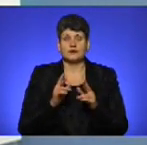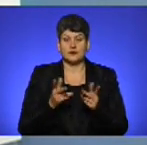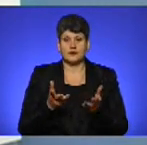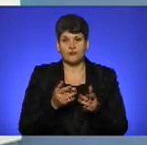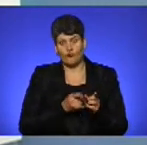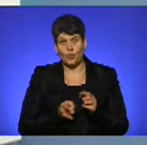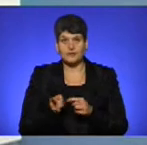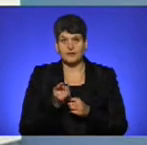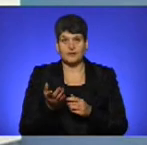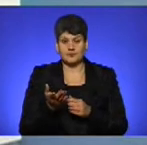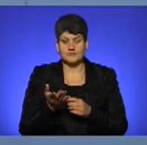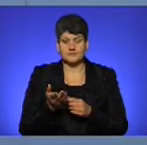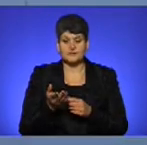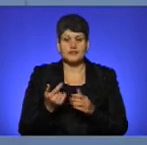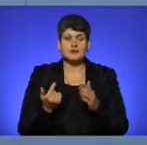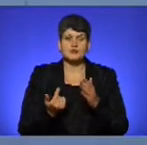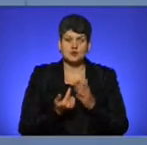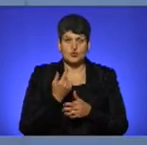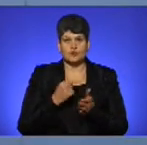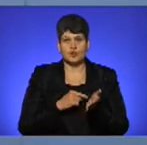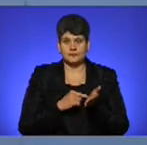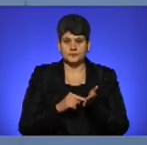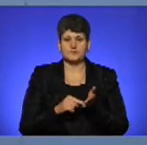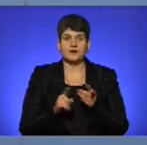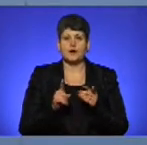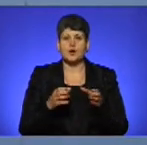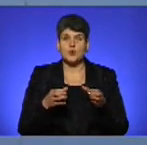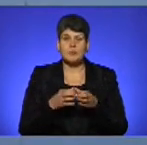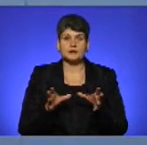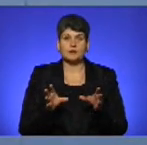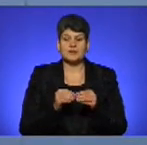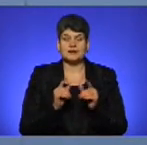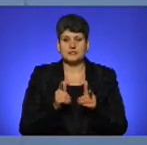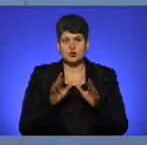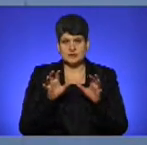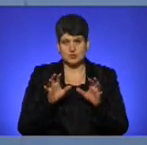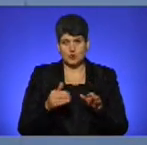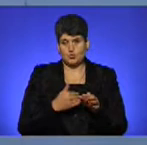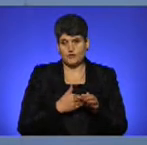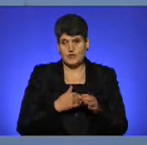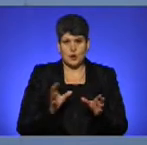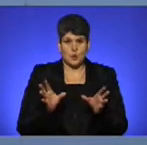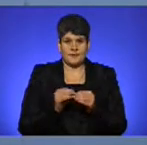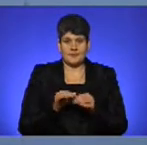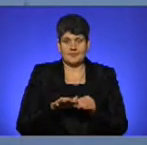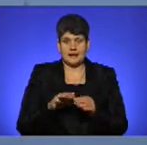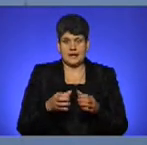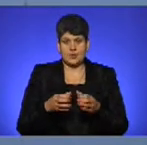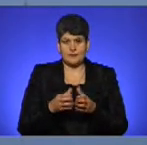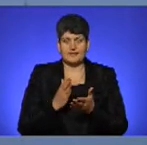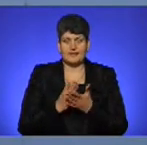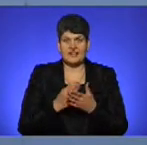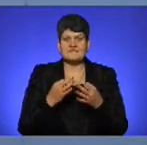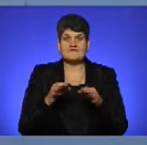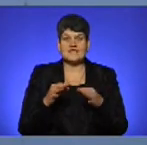обхід, скажімо так? Зрозуміло. Знову ж таки наголошую. Громади об'єднуються відповідно до закону про добровільне об'єднання територіальних громад. Є так зване